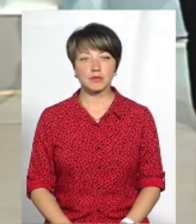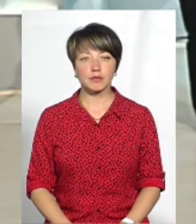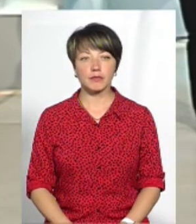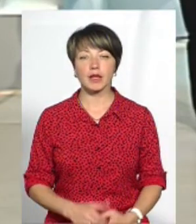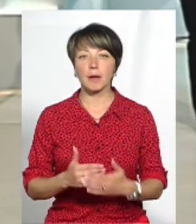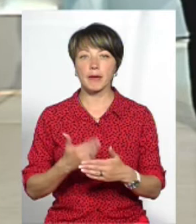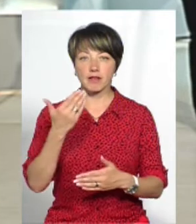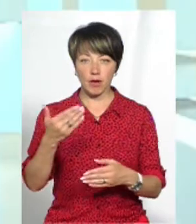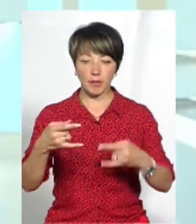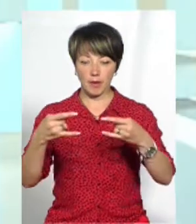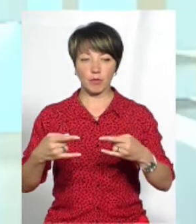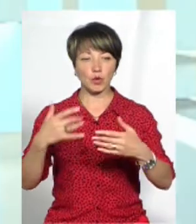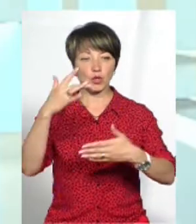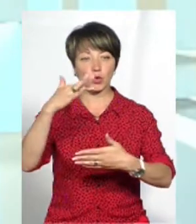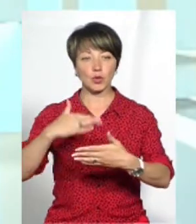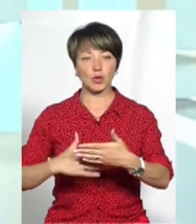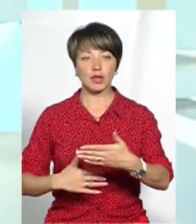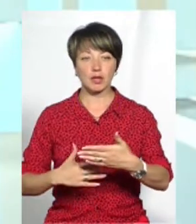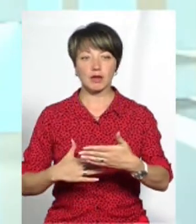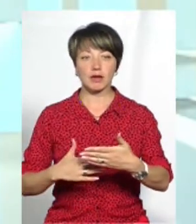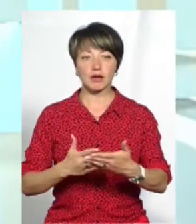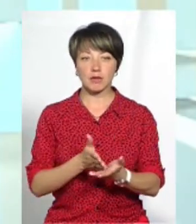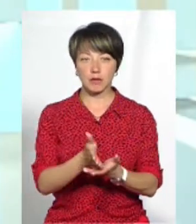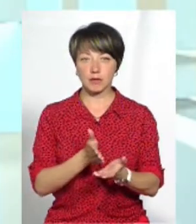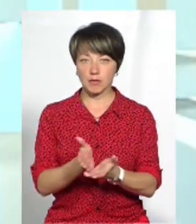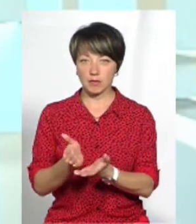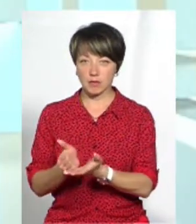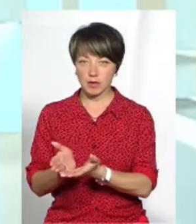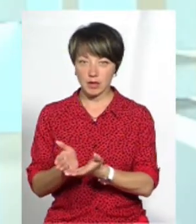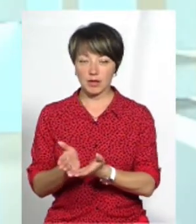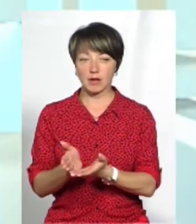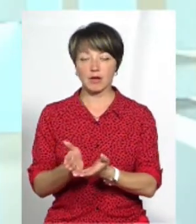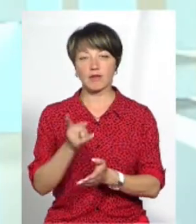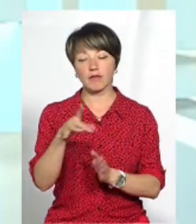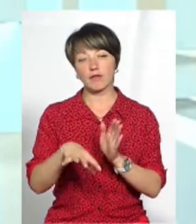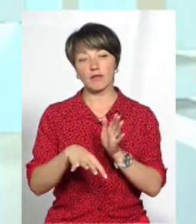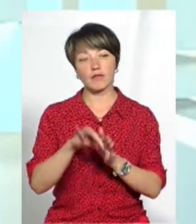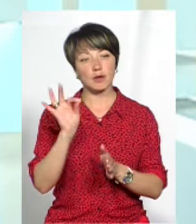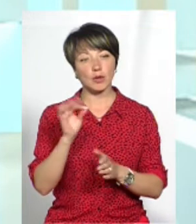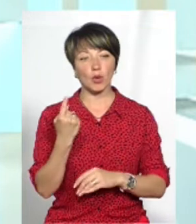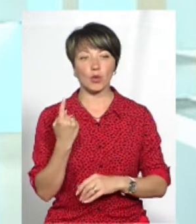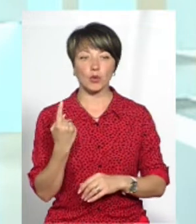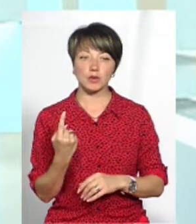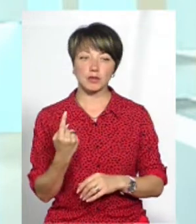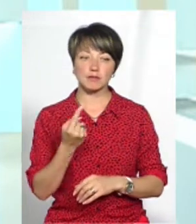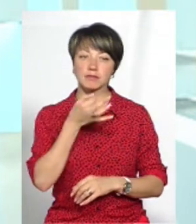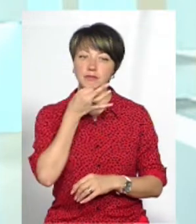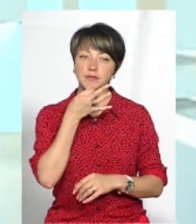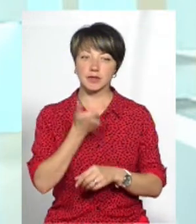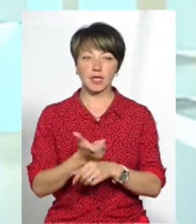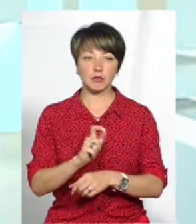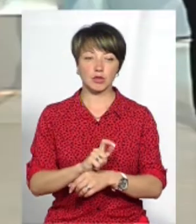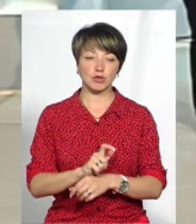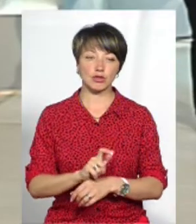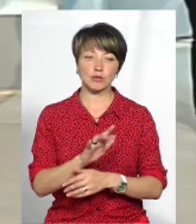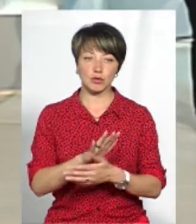Перед вами на моніторі зараз з'являться виклики округу за галузями. Оберете, яка вам імпонує